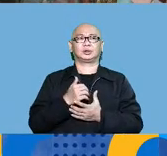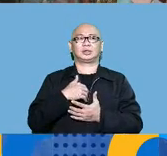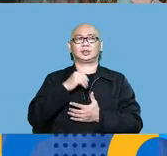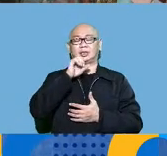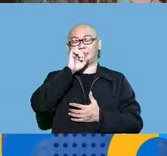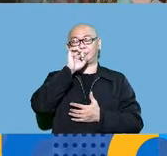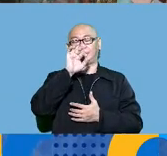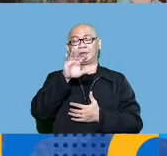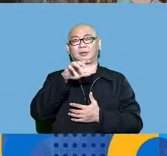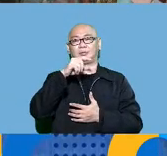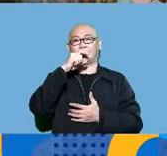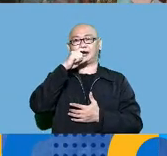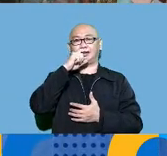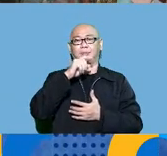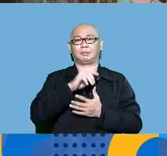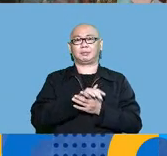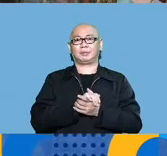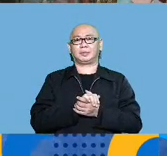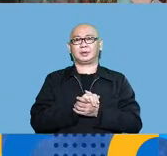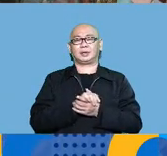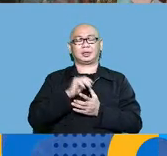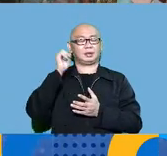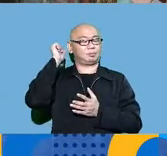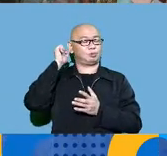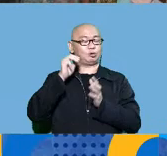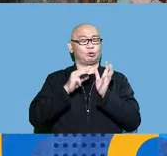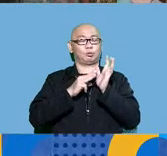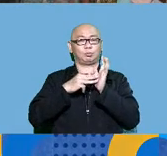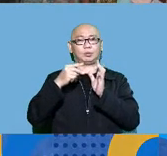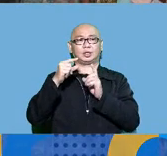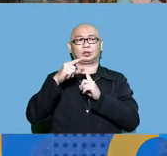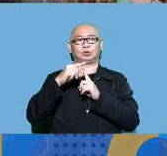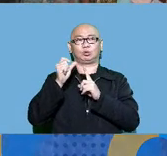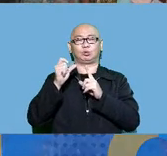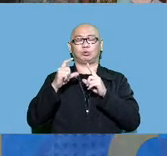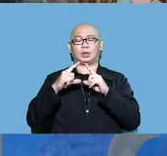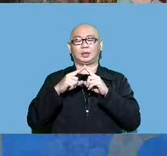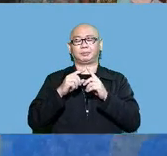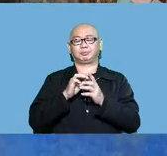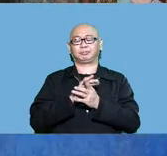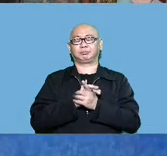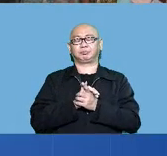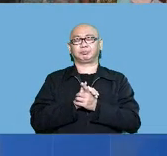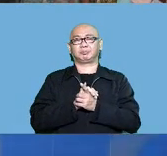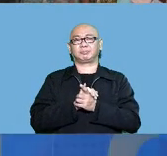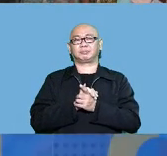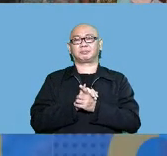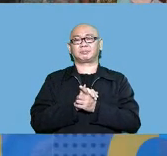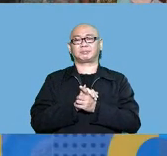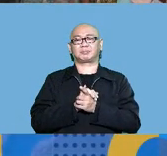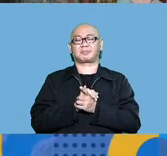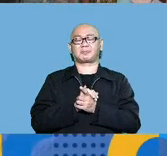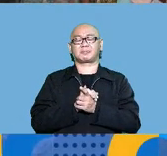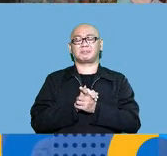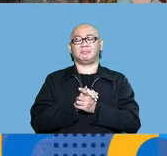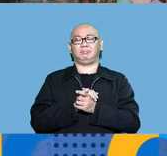sampaikan kepada Bapak dan Ibu Mertua, almarhum Bapak Joyorejo, almarhumah Ibu Pariem,